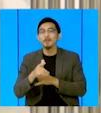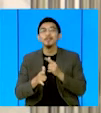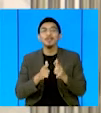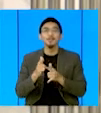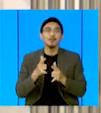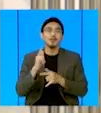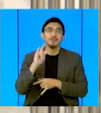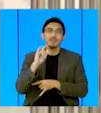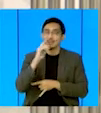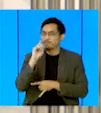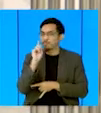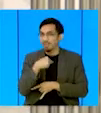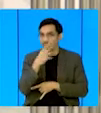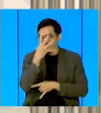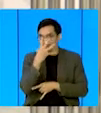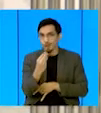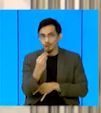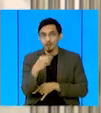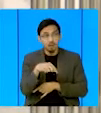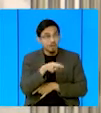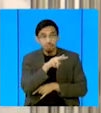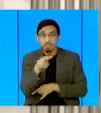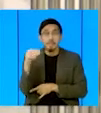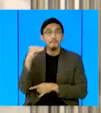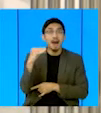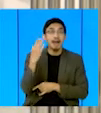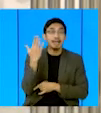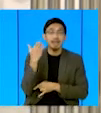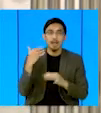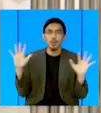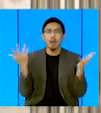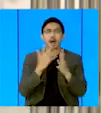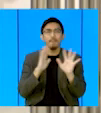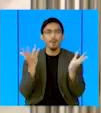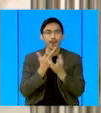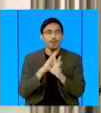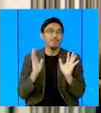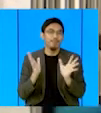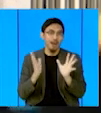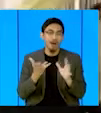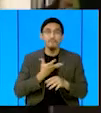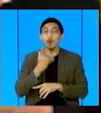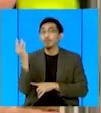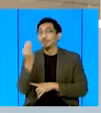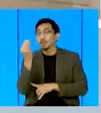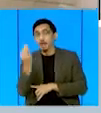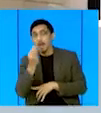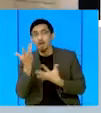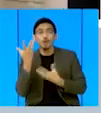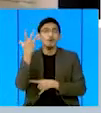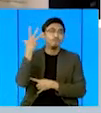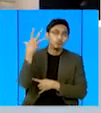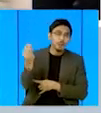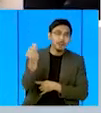Wush, ini dari pantauan kami memang sudah sangat ramai oleh penumpang yang akan melakukan berlibur di libur